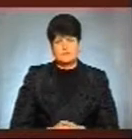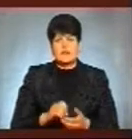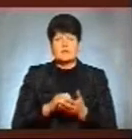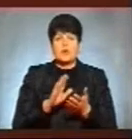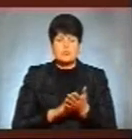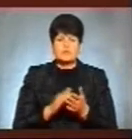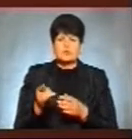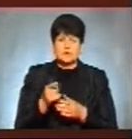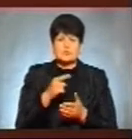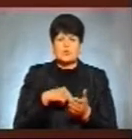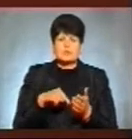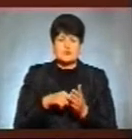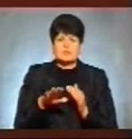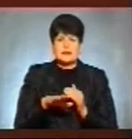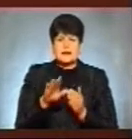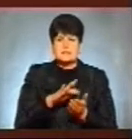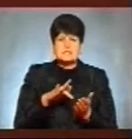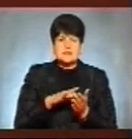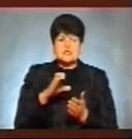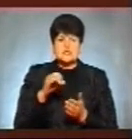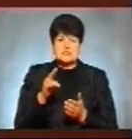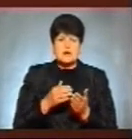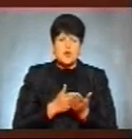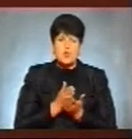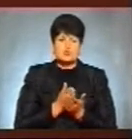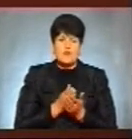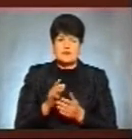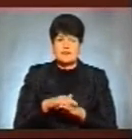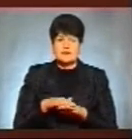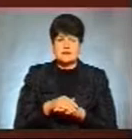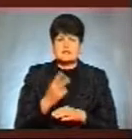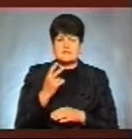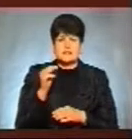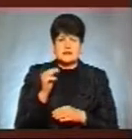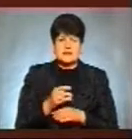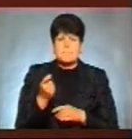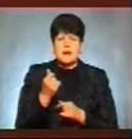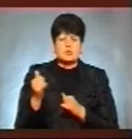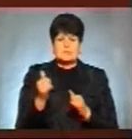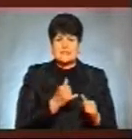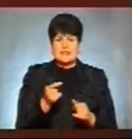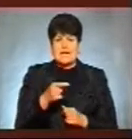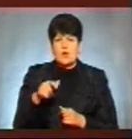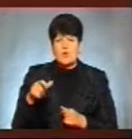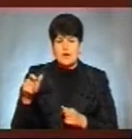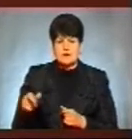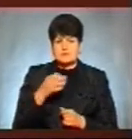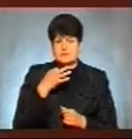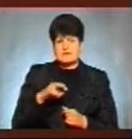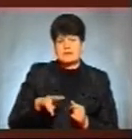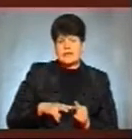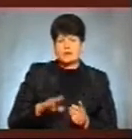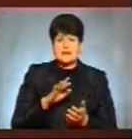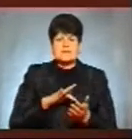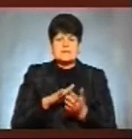в Тернопільському міському територіальному центрі соціального обслуговування населення близько 2000 малозабезпечених тернополян, повідомив директор цього